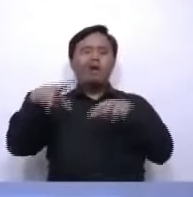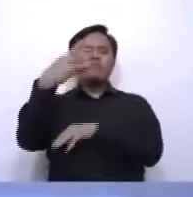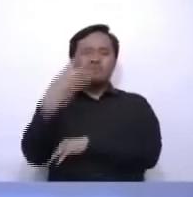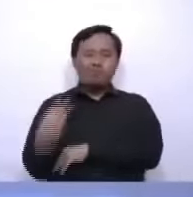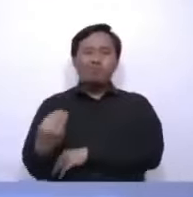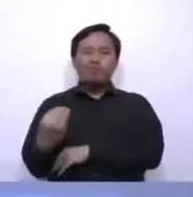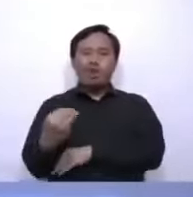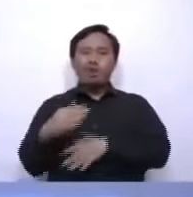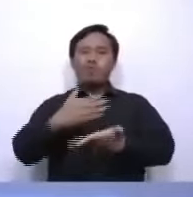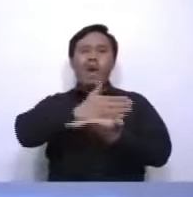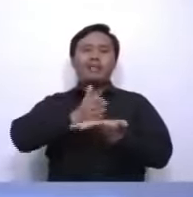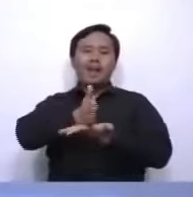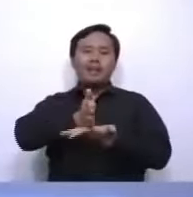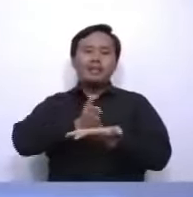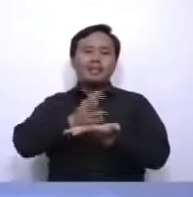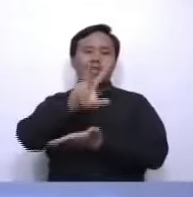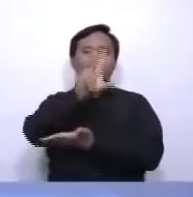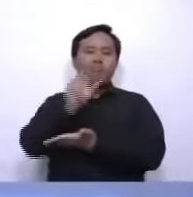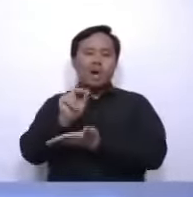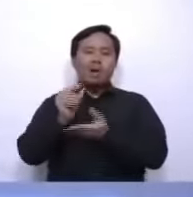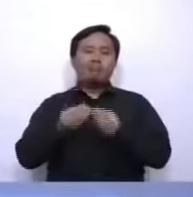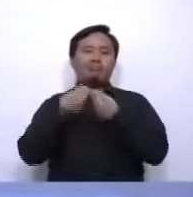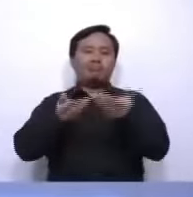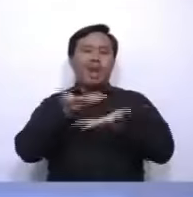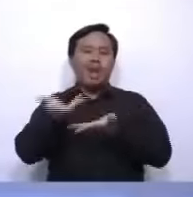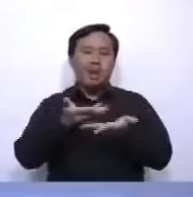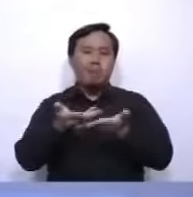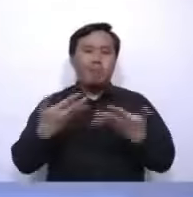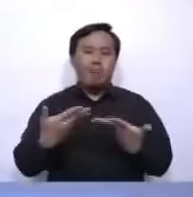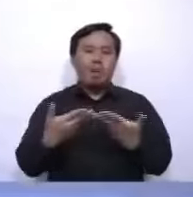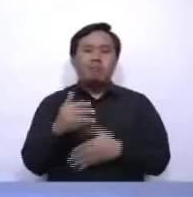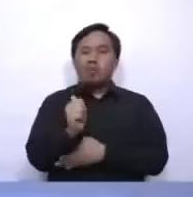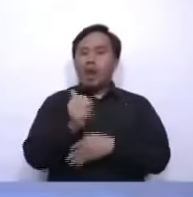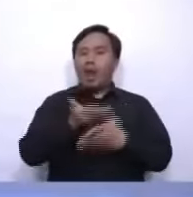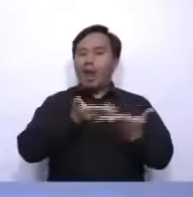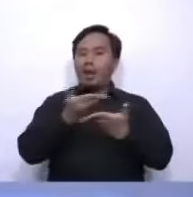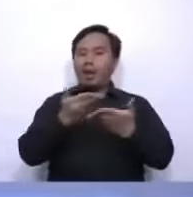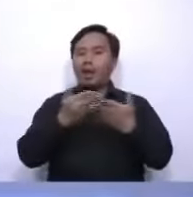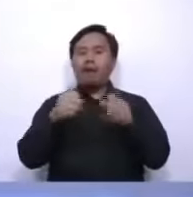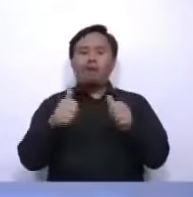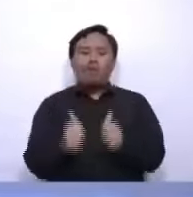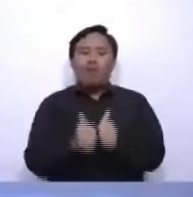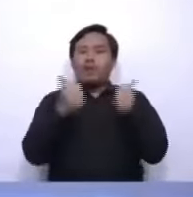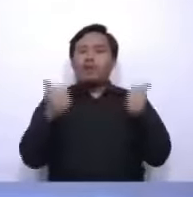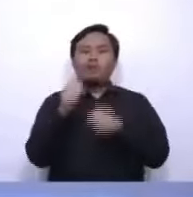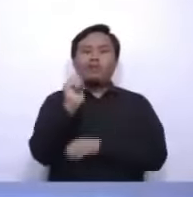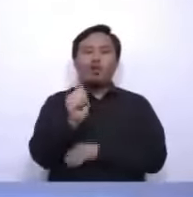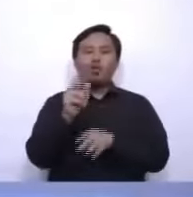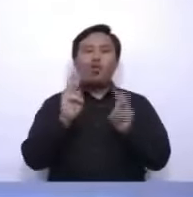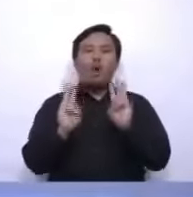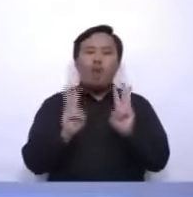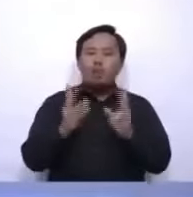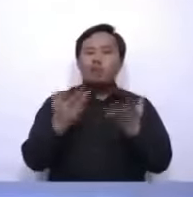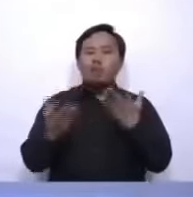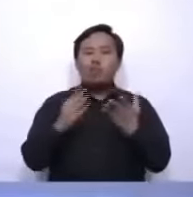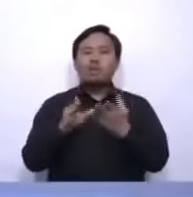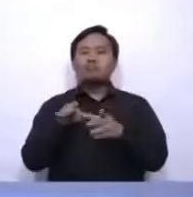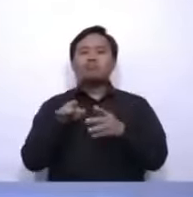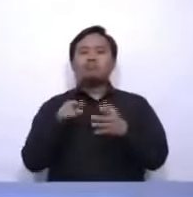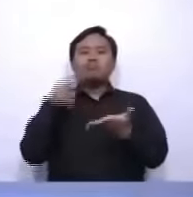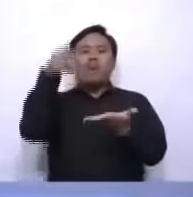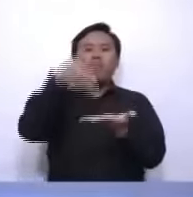dan perbatasan Jawa Barat? Bagaimana memastikan layanan ini tetap berkualitas meski di wilayah yang sulit